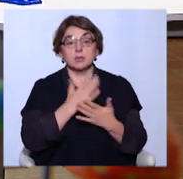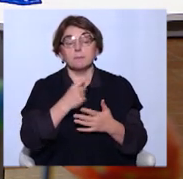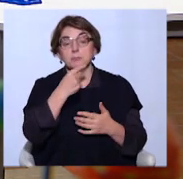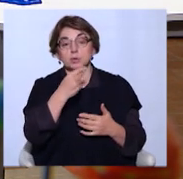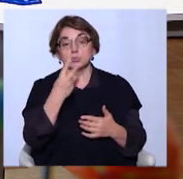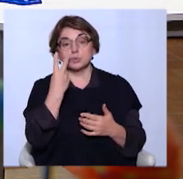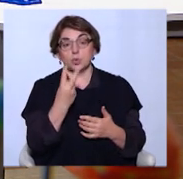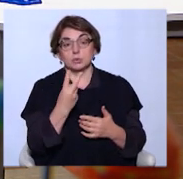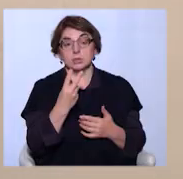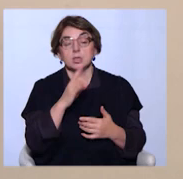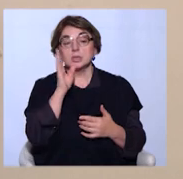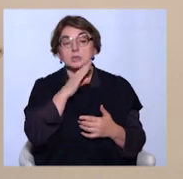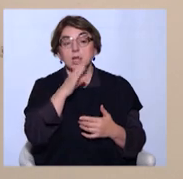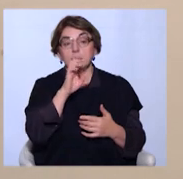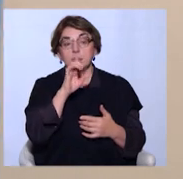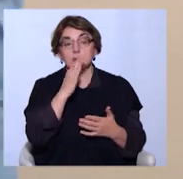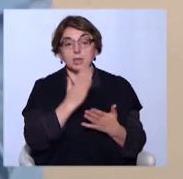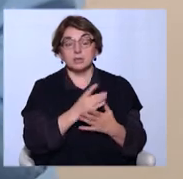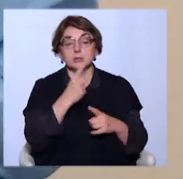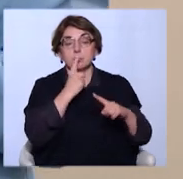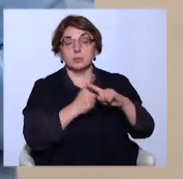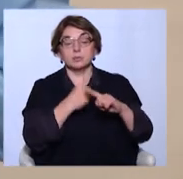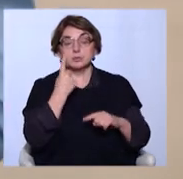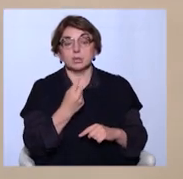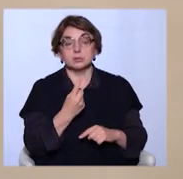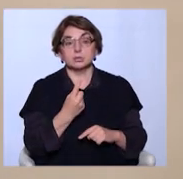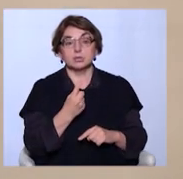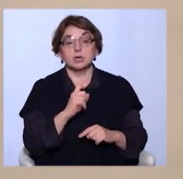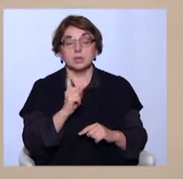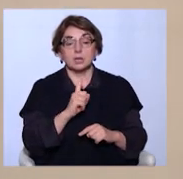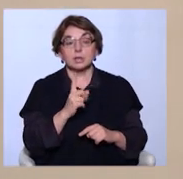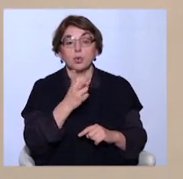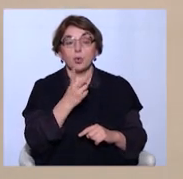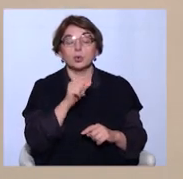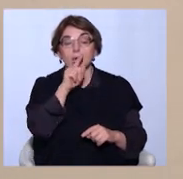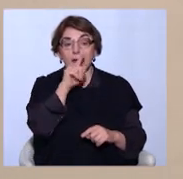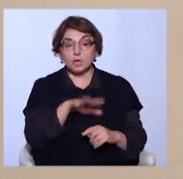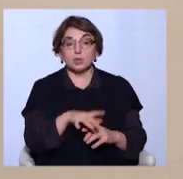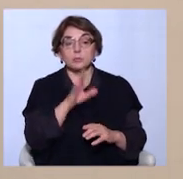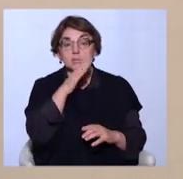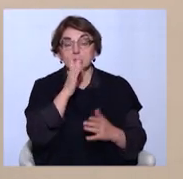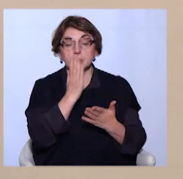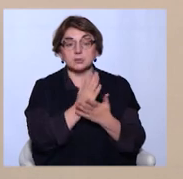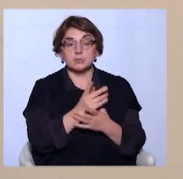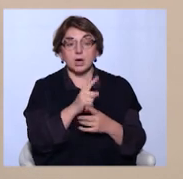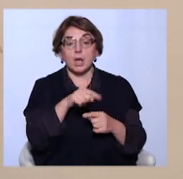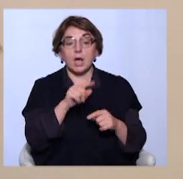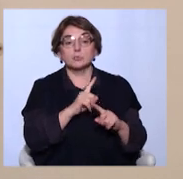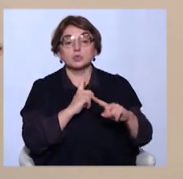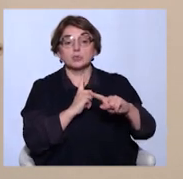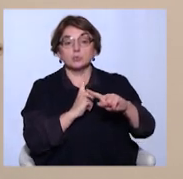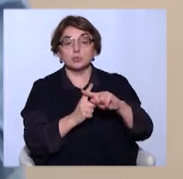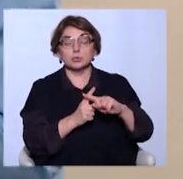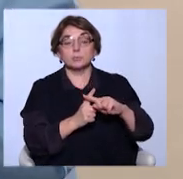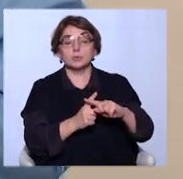2, წყალბადი არის პლუს 1. რადგანაც ორი ატომი წყალბადია, შესაბამისად მუხტი